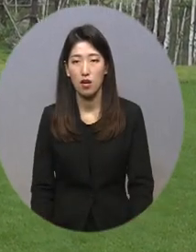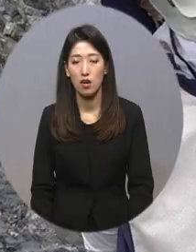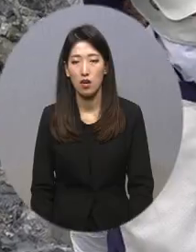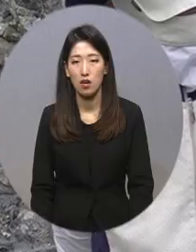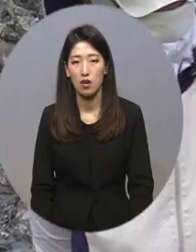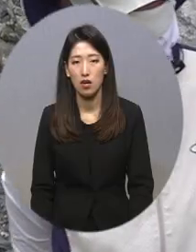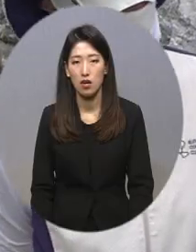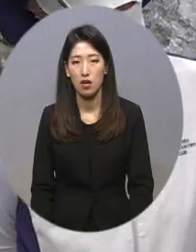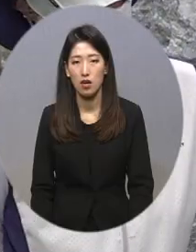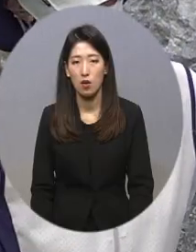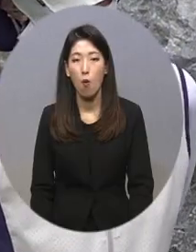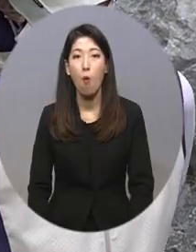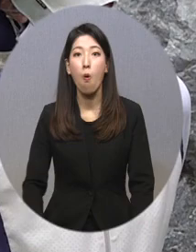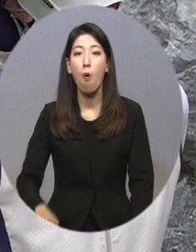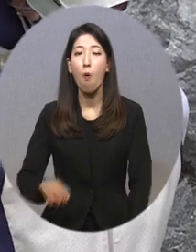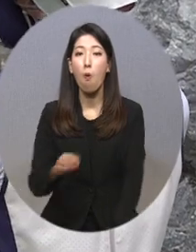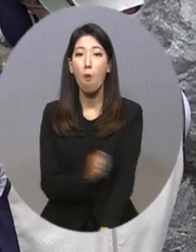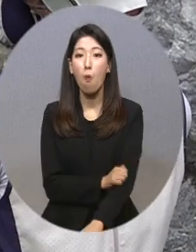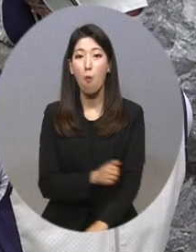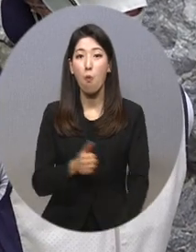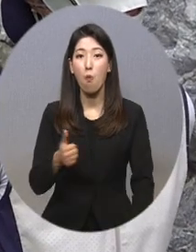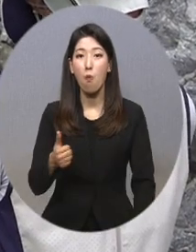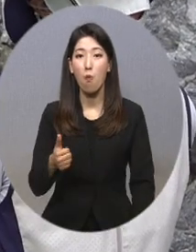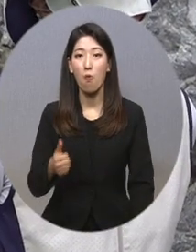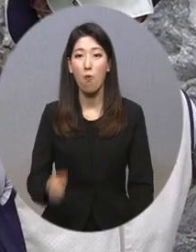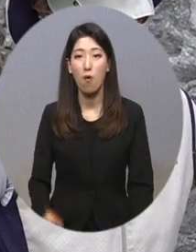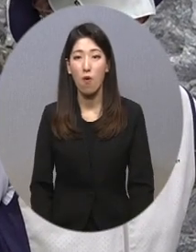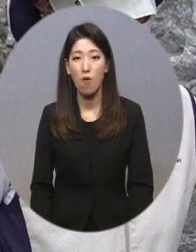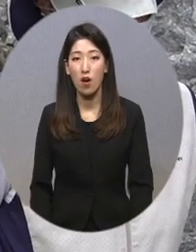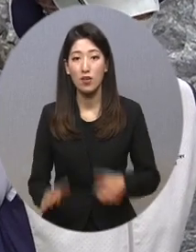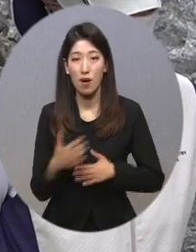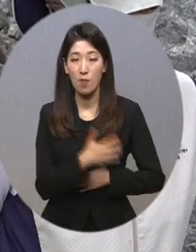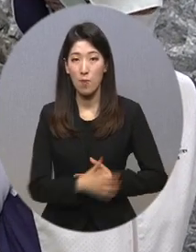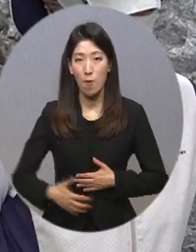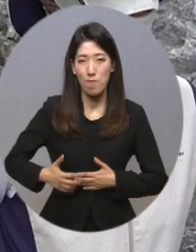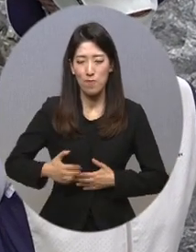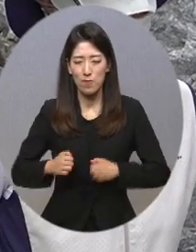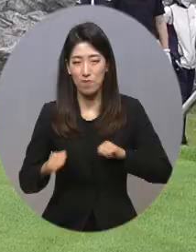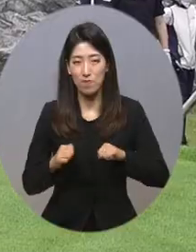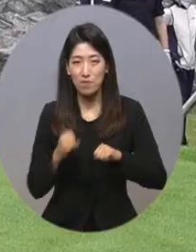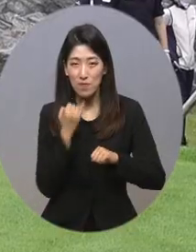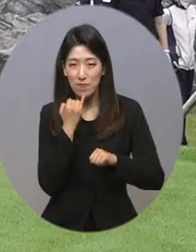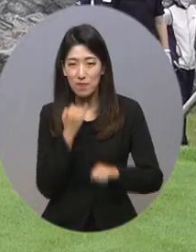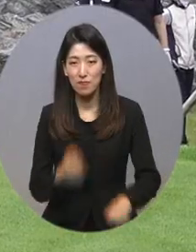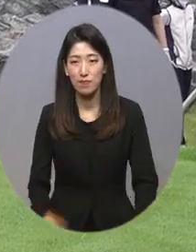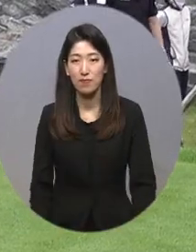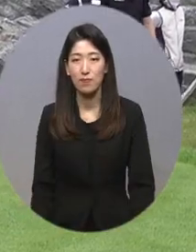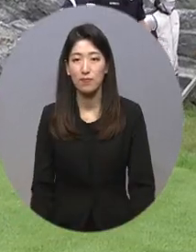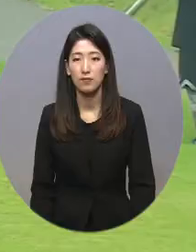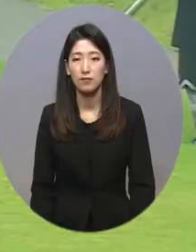와, 나이스. 와, 분노의 살짝. 야, 이제야 풀렸네. 이제야 풀렸어. 미치겠다. 바로 옆에.